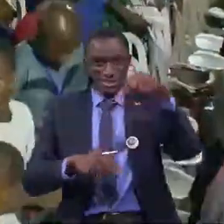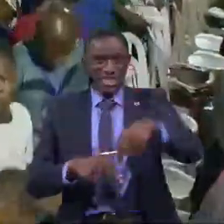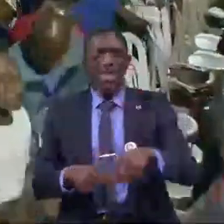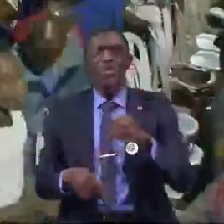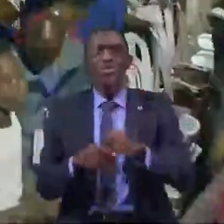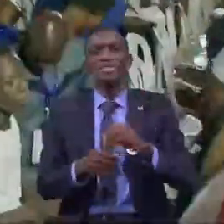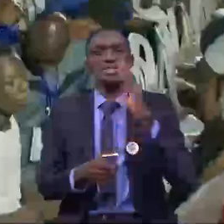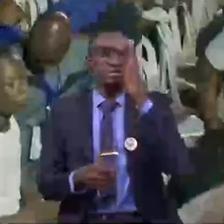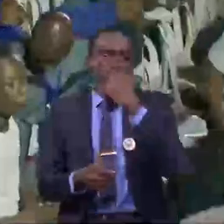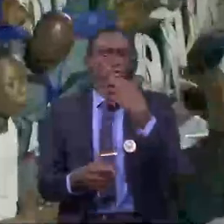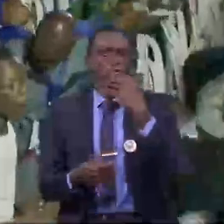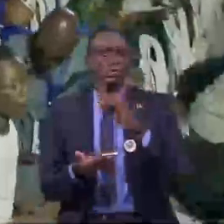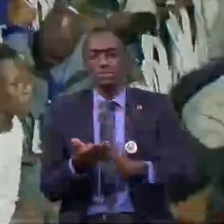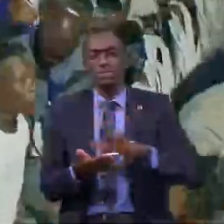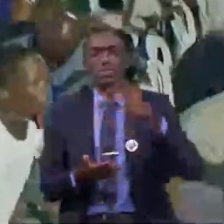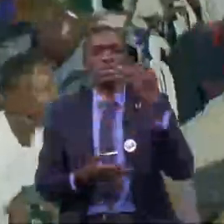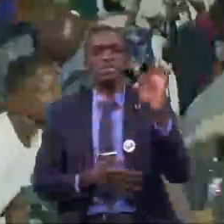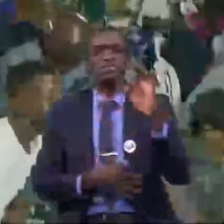Assieds-toi dans la gloire du Seigneur.